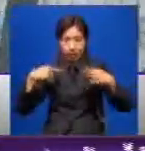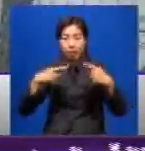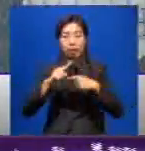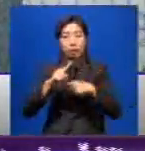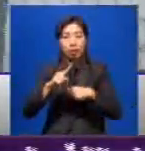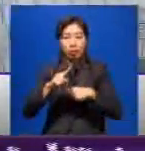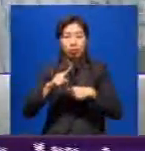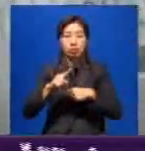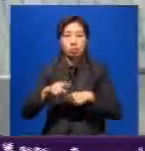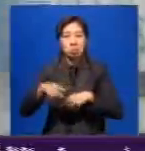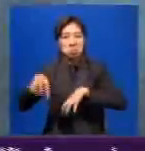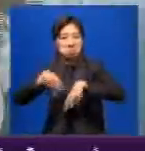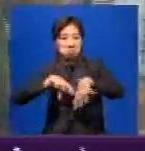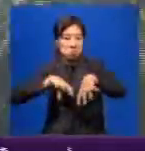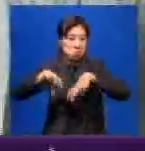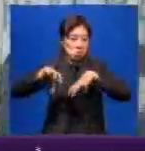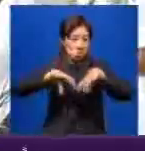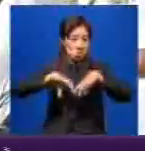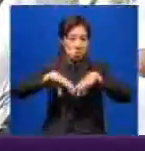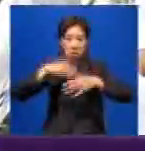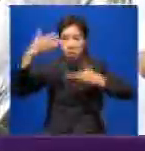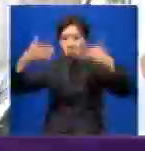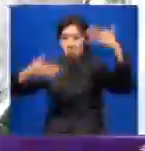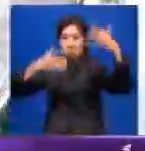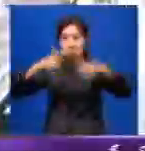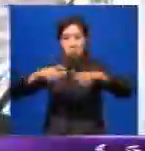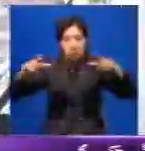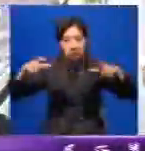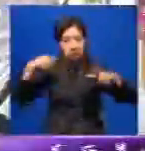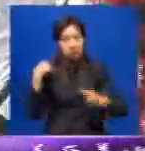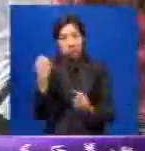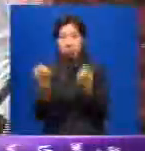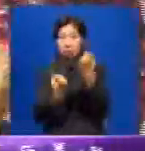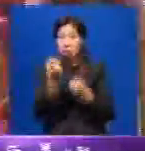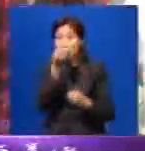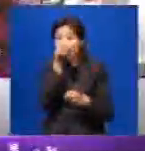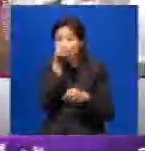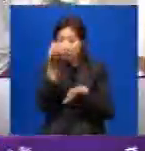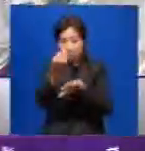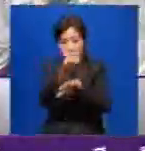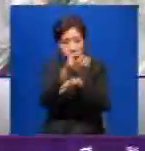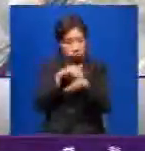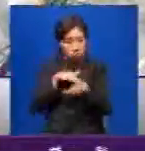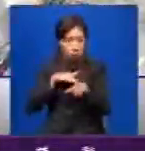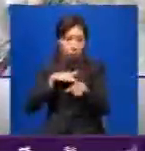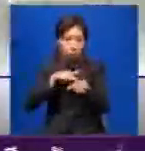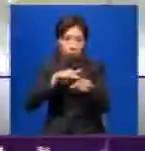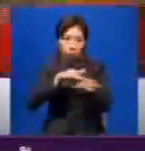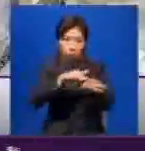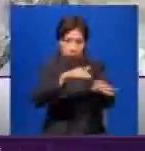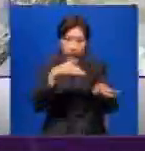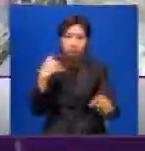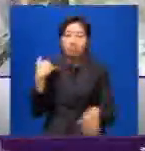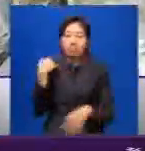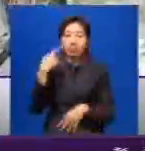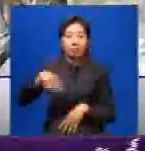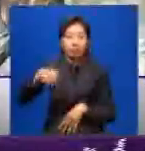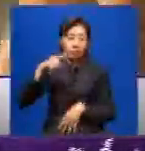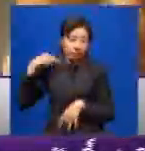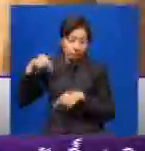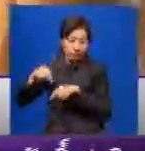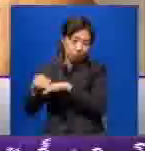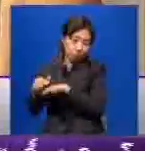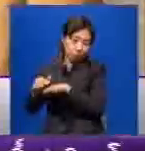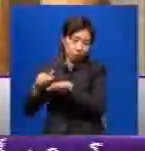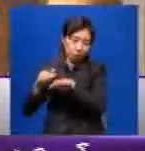วาแดงก็จัดงานอย่างยิ่งใหญ่มีการแสดงต่างๆมีขบวนแห่รถบุพชาติบนถนนสรีขันเขื่อนซึ่งก็ไปสิ้นสุดที่